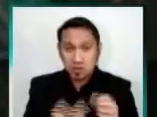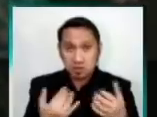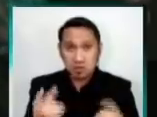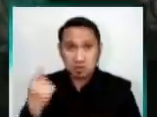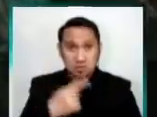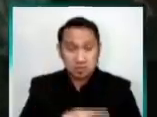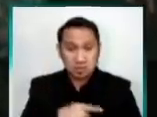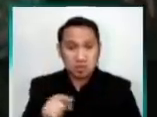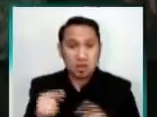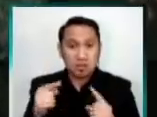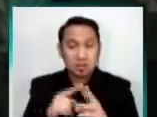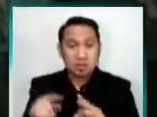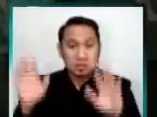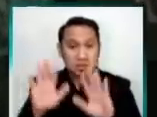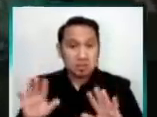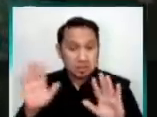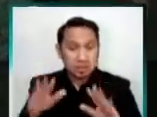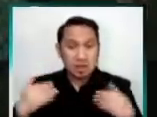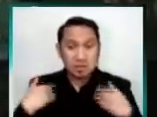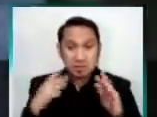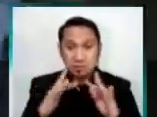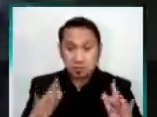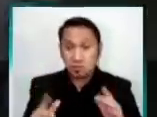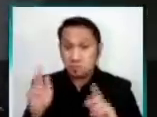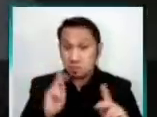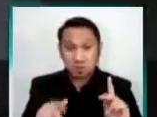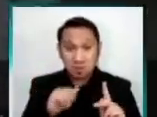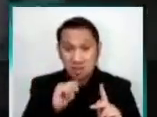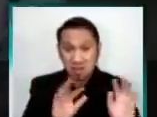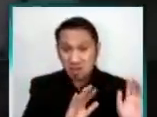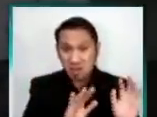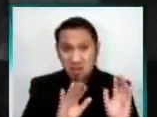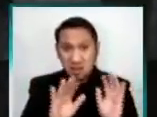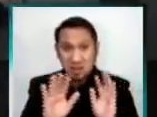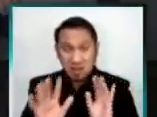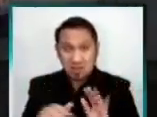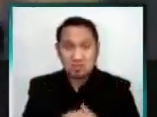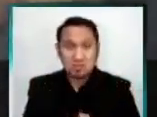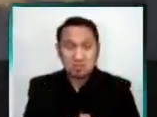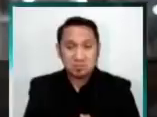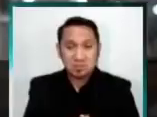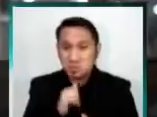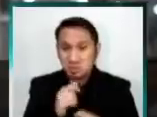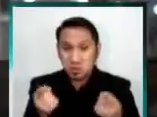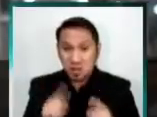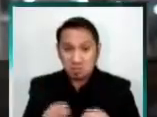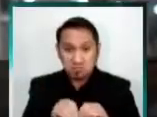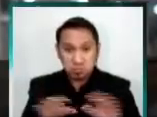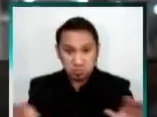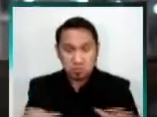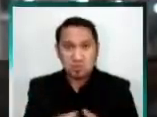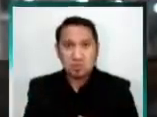itim na Nazareno. Para hindi dumagsa mga deboto at maiwasan ang possible COVID-19 super spreader event, dismayado